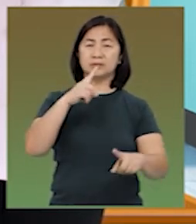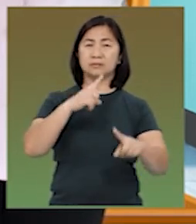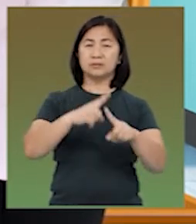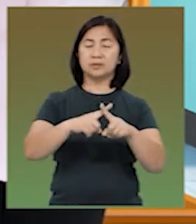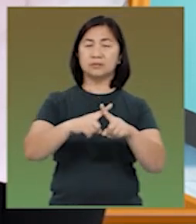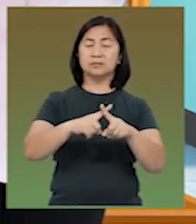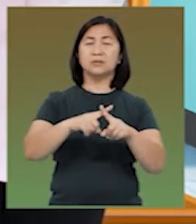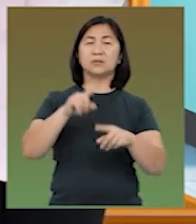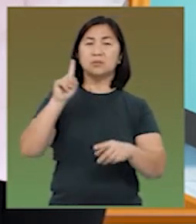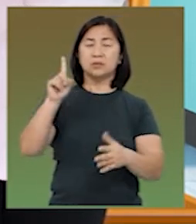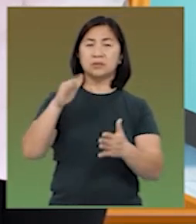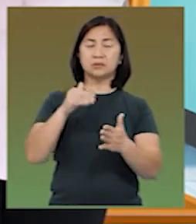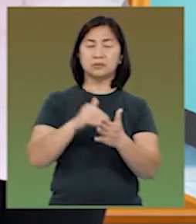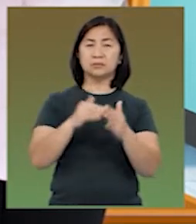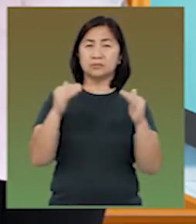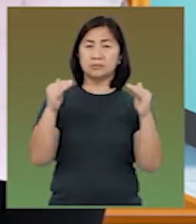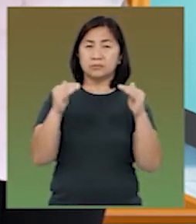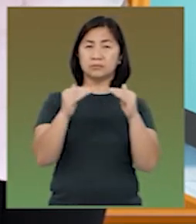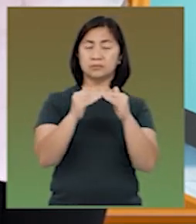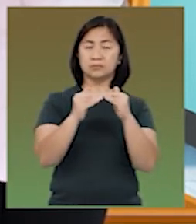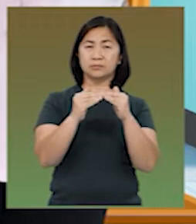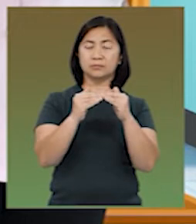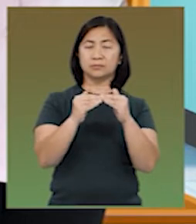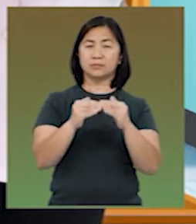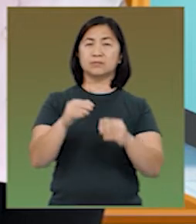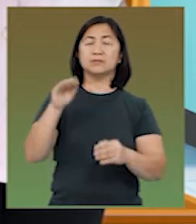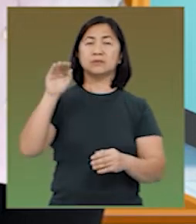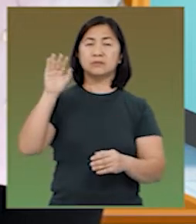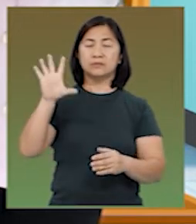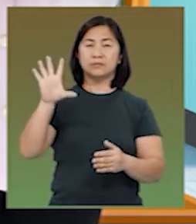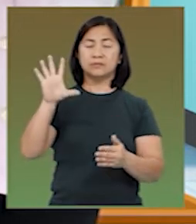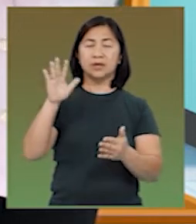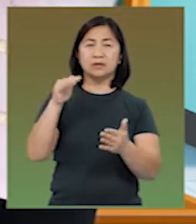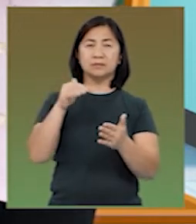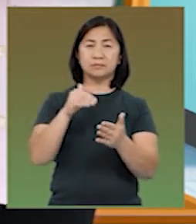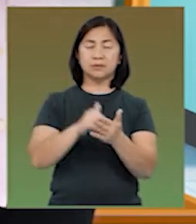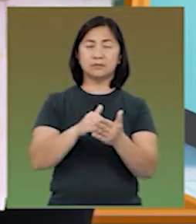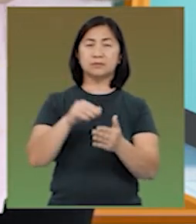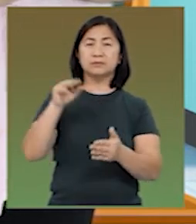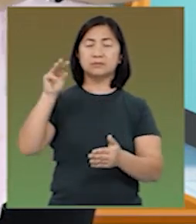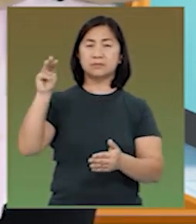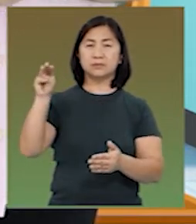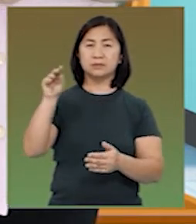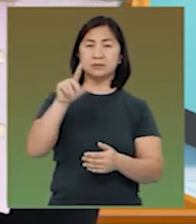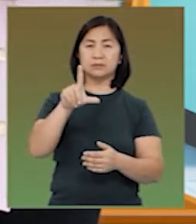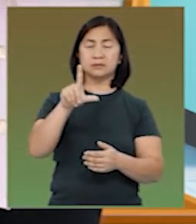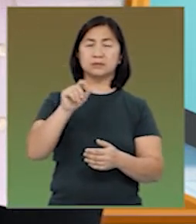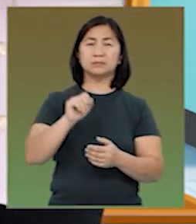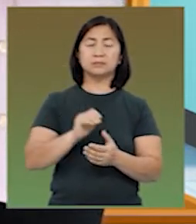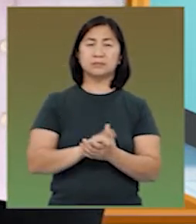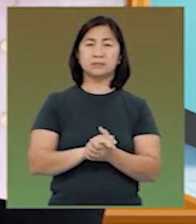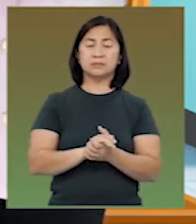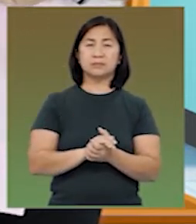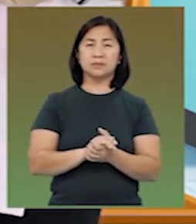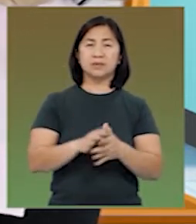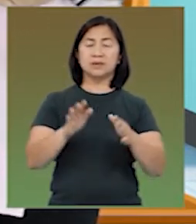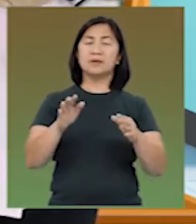5 liters times 1,000 is equal to 5,000 milliliters.